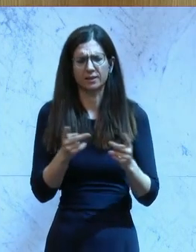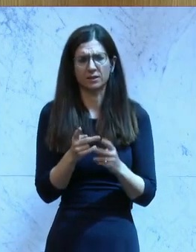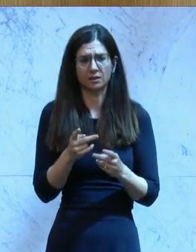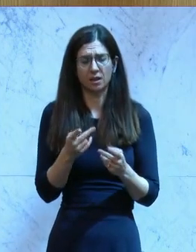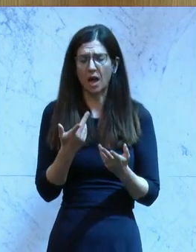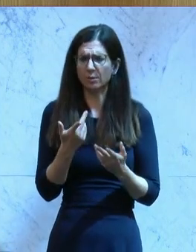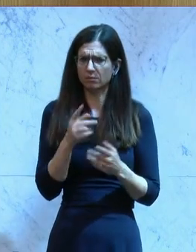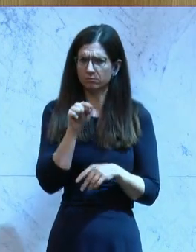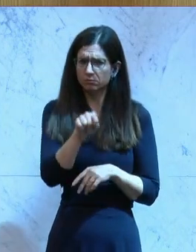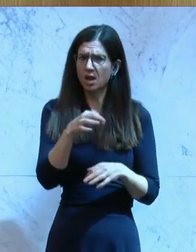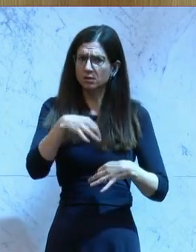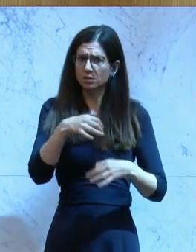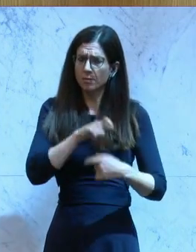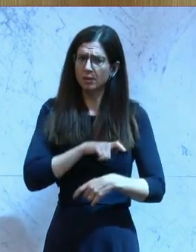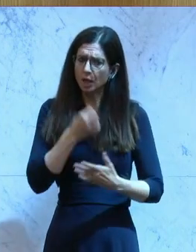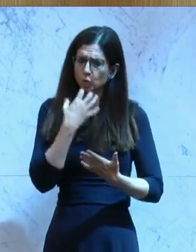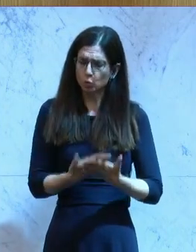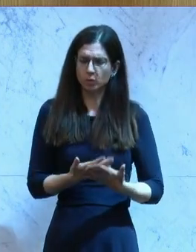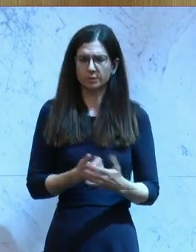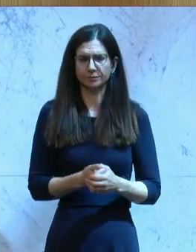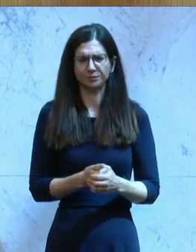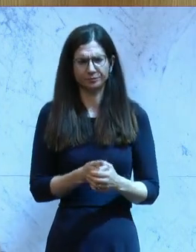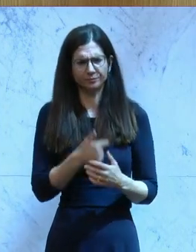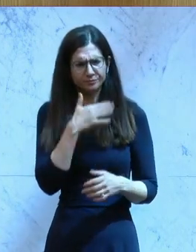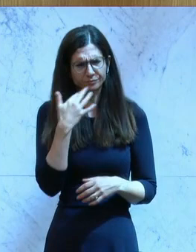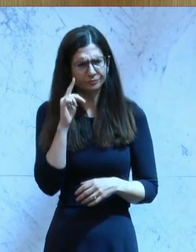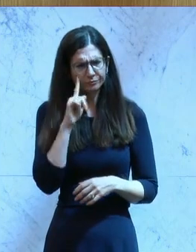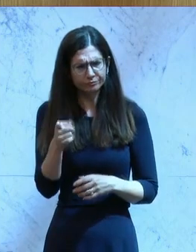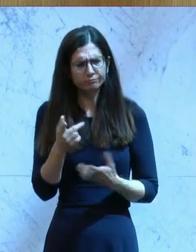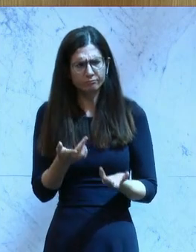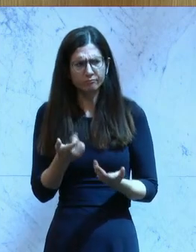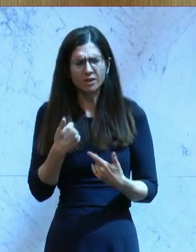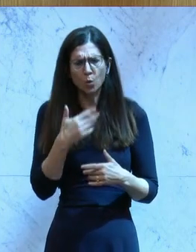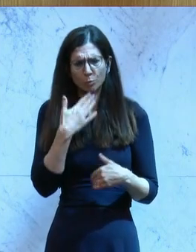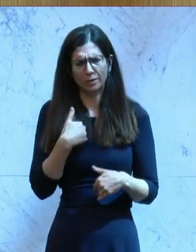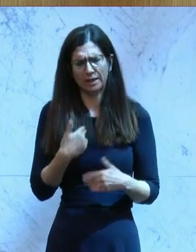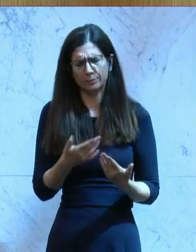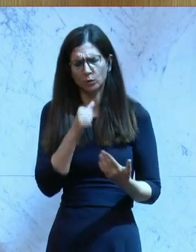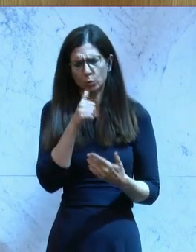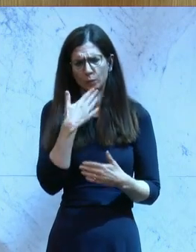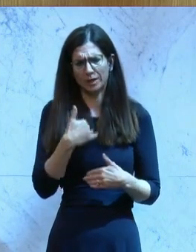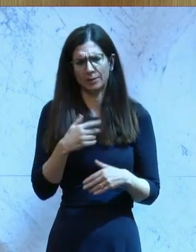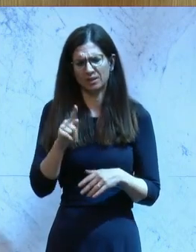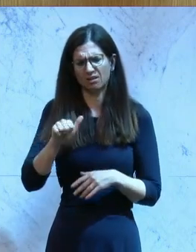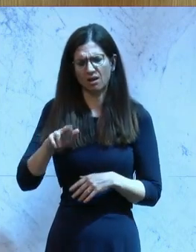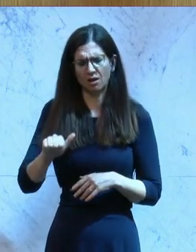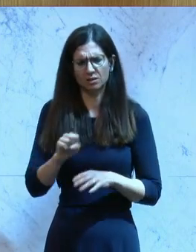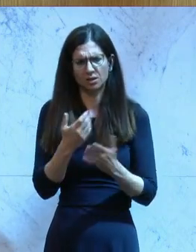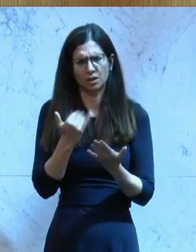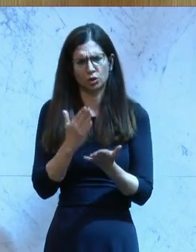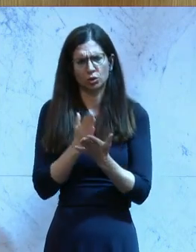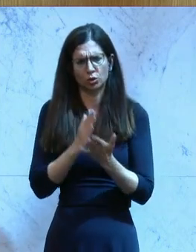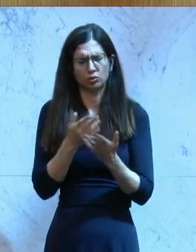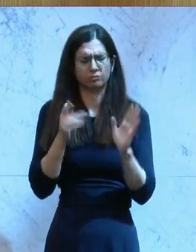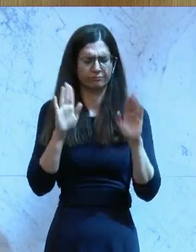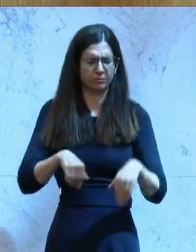es nicht offen zu, weil Sie genau wissen, wie unbeliebt das bei den Wählern wäre, abgesehen vom Karas. Aber der ist mittlerweile eh schon so weit weg